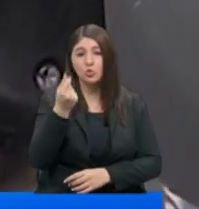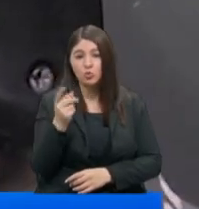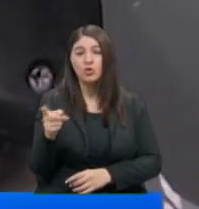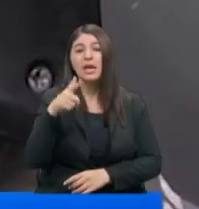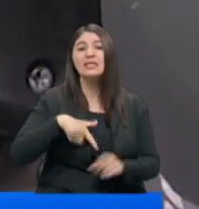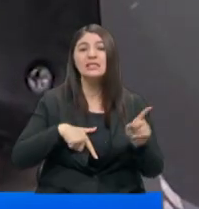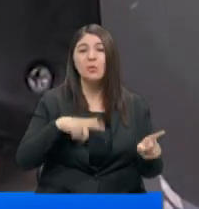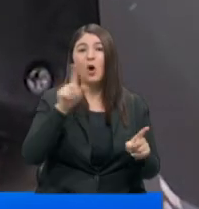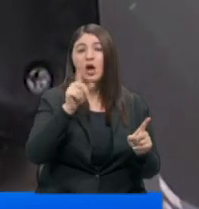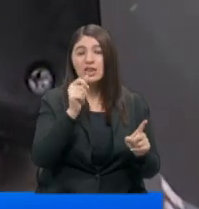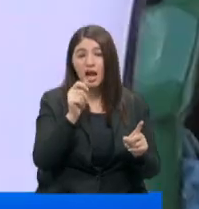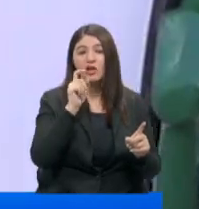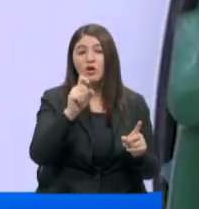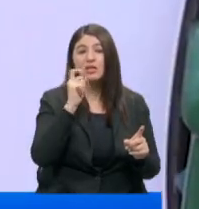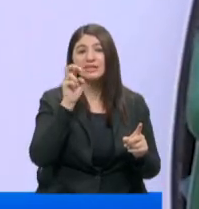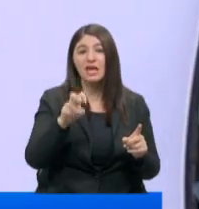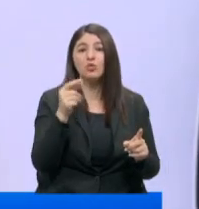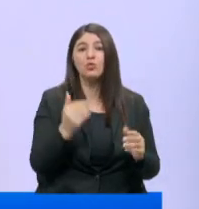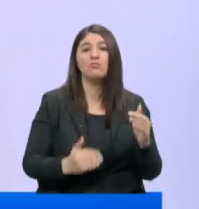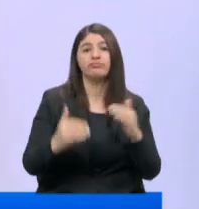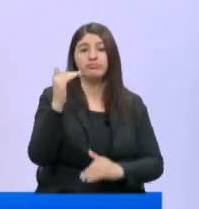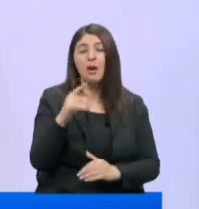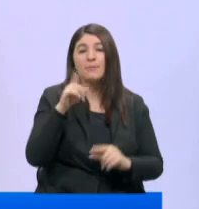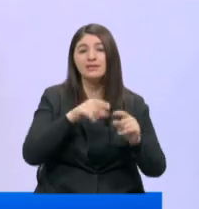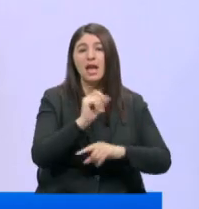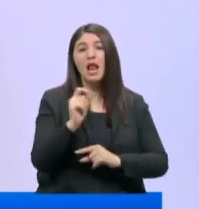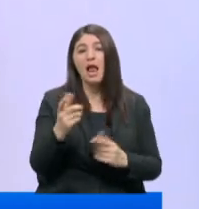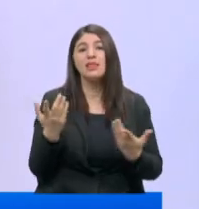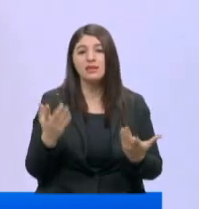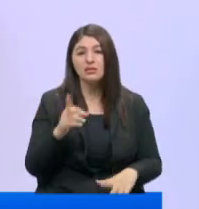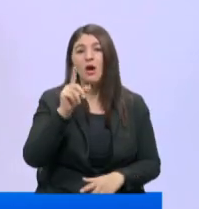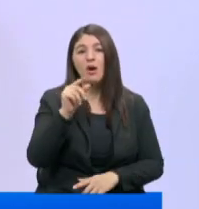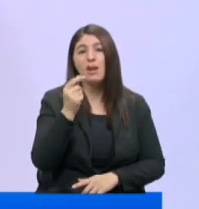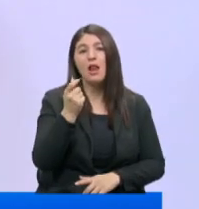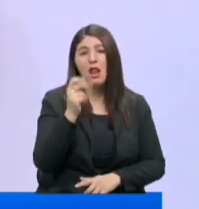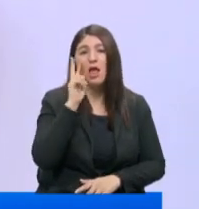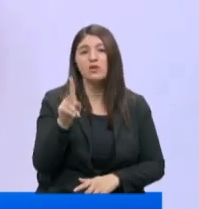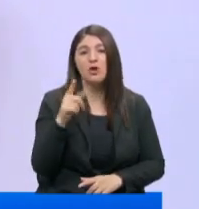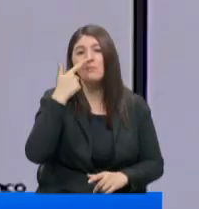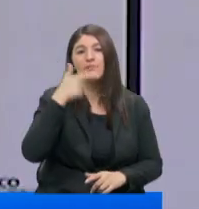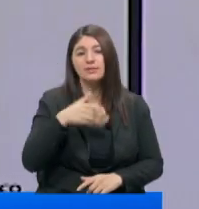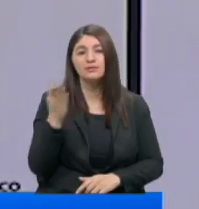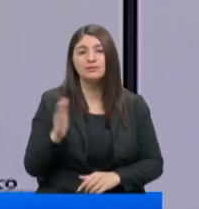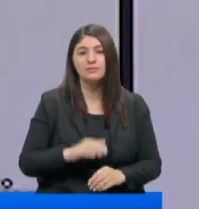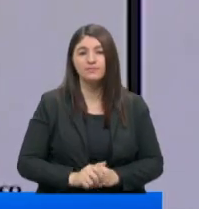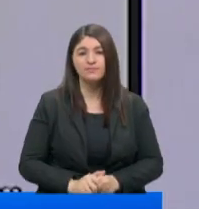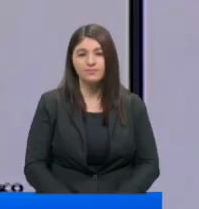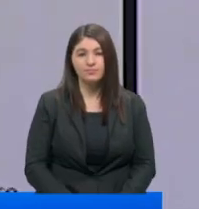kuruş a İzmir'de 10 lira 98 kuruş yükseldi bazı illerde ise 11 lirayı gördü benzin